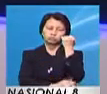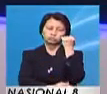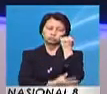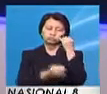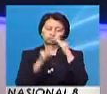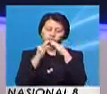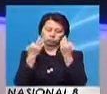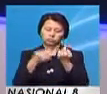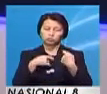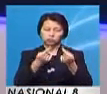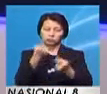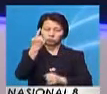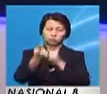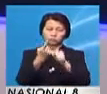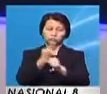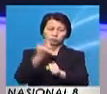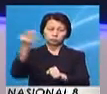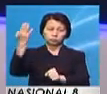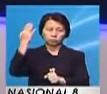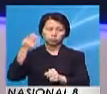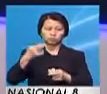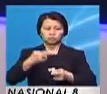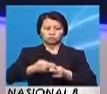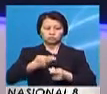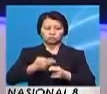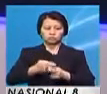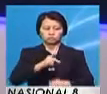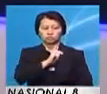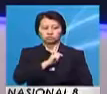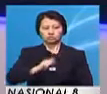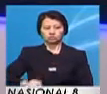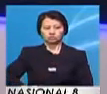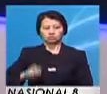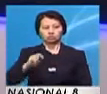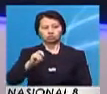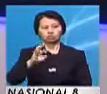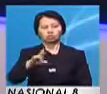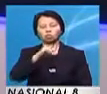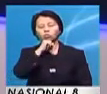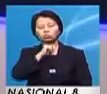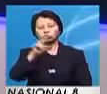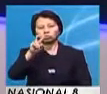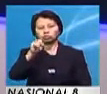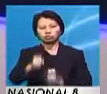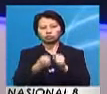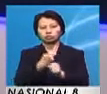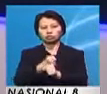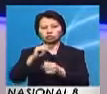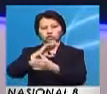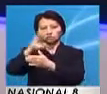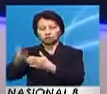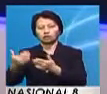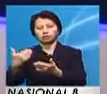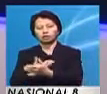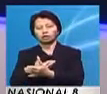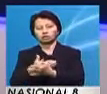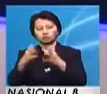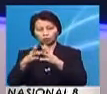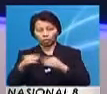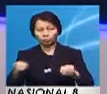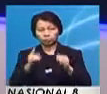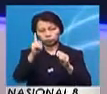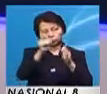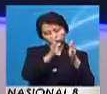keluarganya sejak setahun lalu. Tengku Nur Shazni Tengku Razlan 20 tahun menamatkan pengajiannya yang baru selesai semester